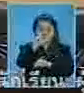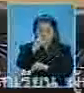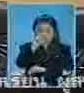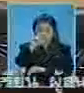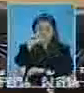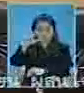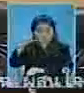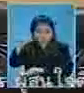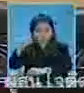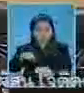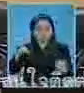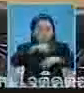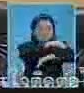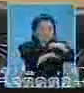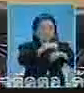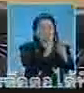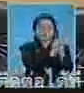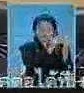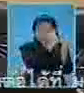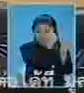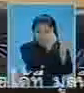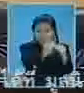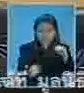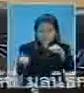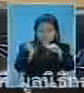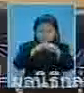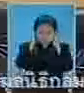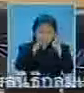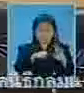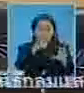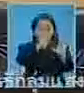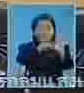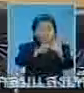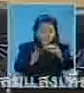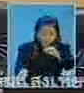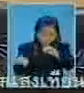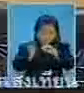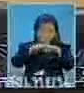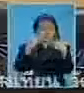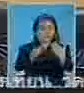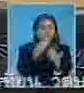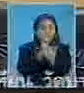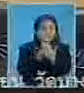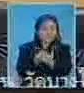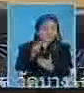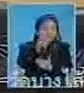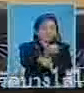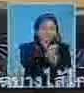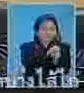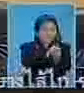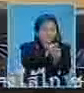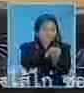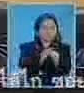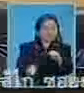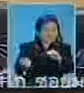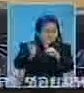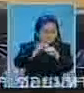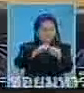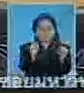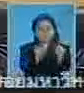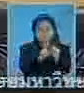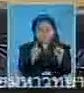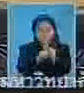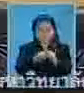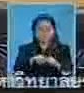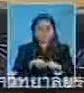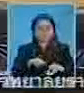ลี่ยต่อบัญชีไม่ใช่จำนวนบัญชีเพิ่มขึ้นอย่างเดียวนะครับแต่เงินฝากโดยเฉลี่ยต่อบัญชีเพิ่มขึ้นภ